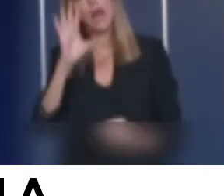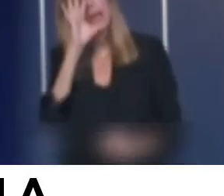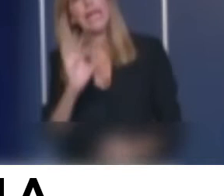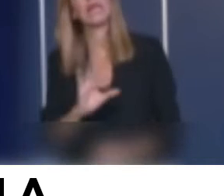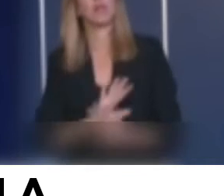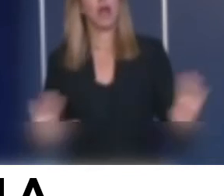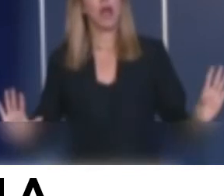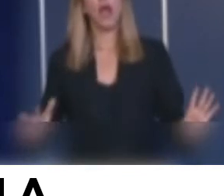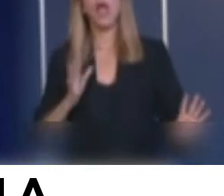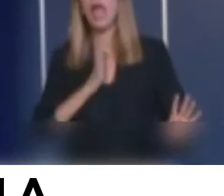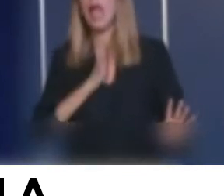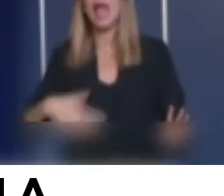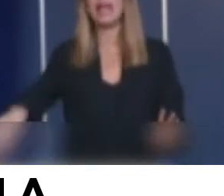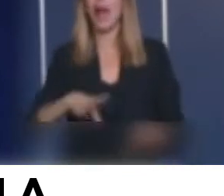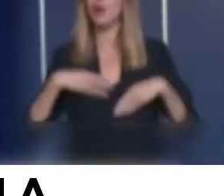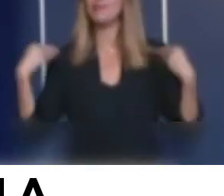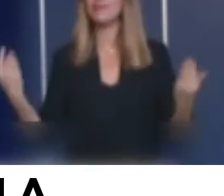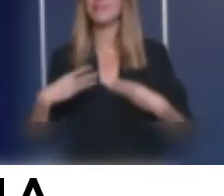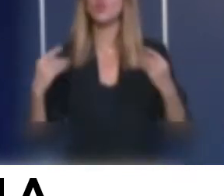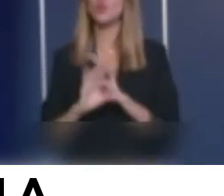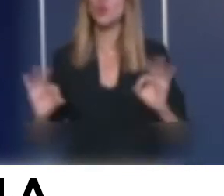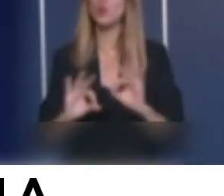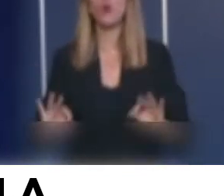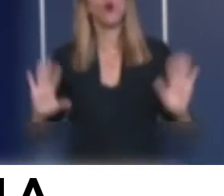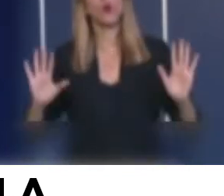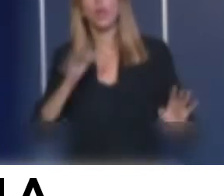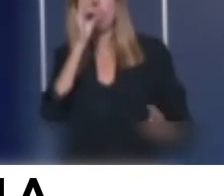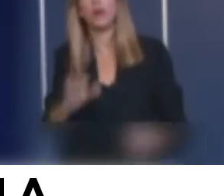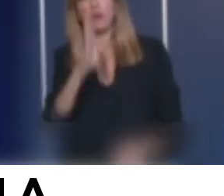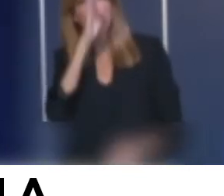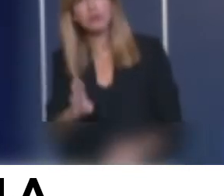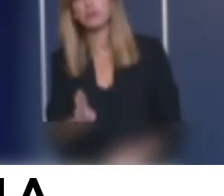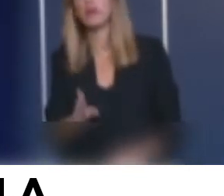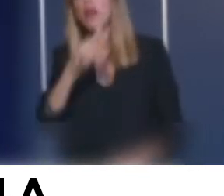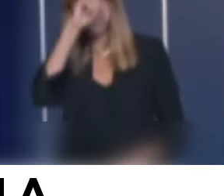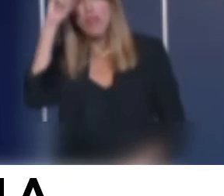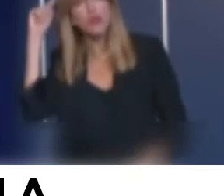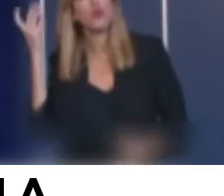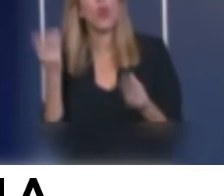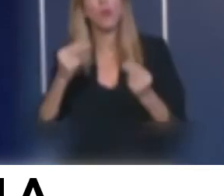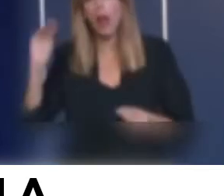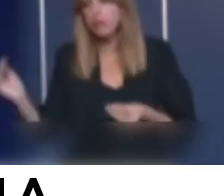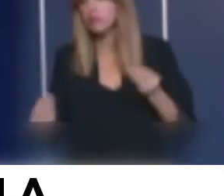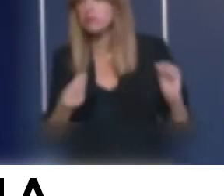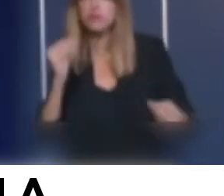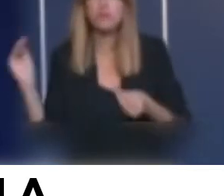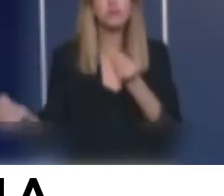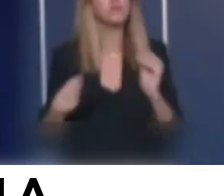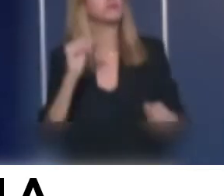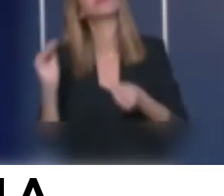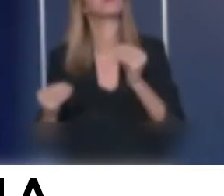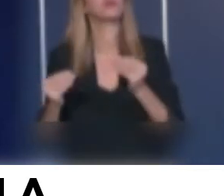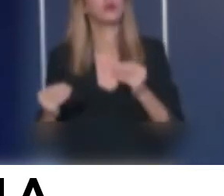συναντάμε. Ούτε θα αρνηθούμε ολισθήματα. Κάποια από τα τελευταία, μάλιστα, εγώ πρώτος και